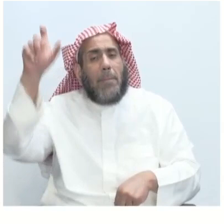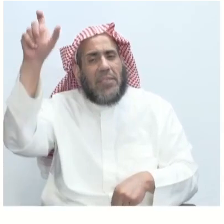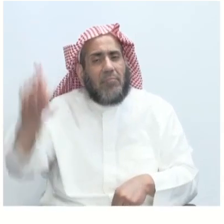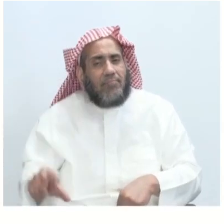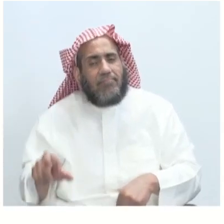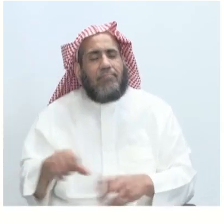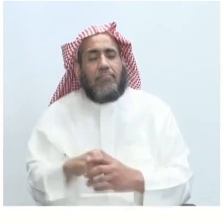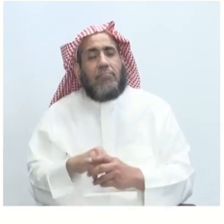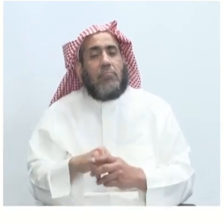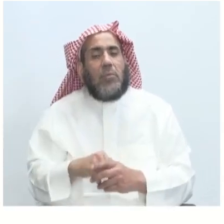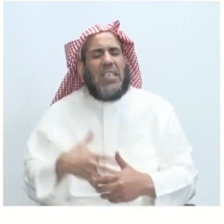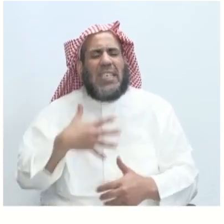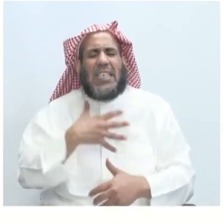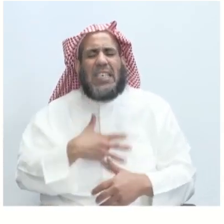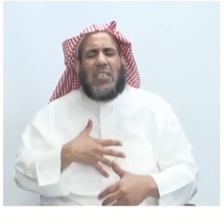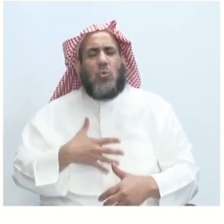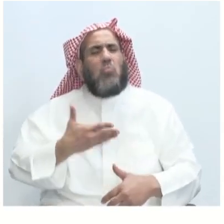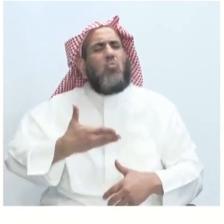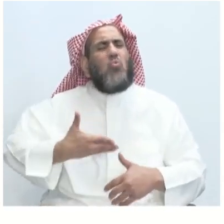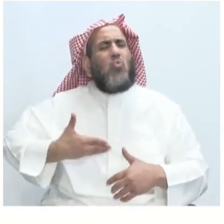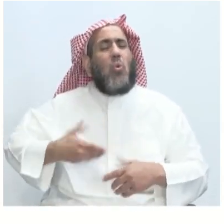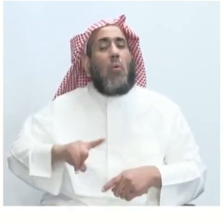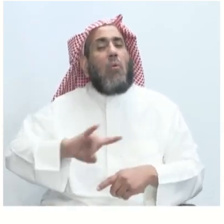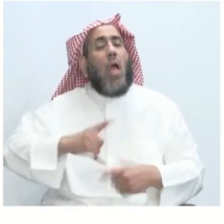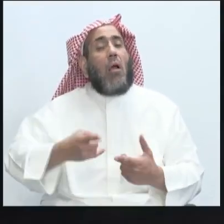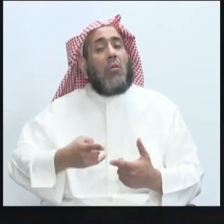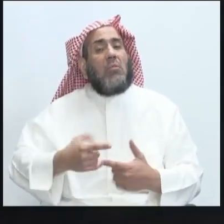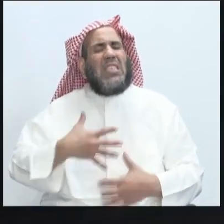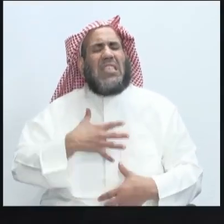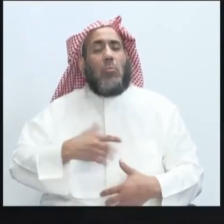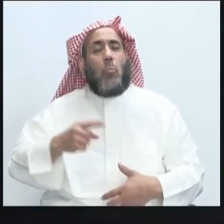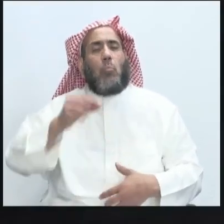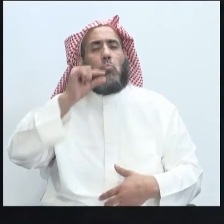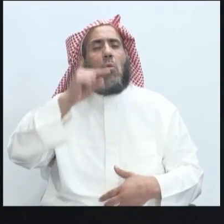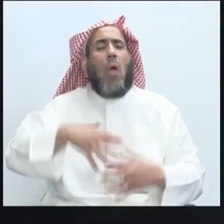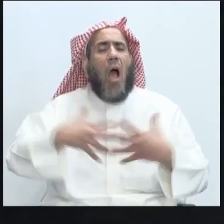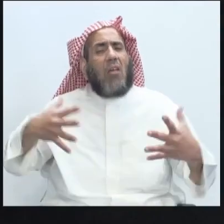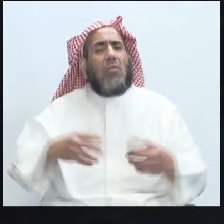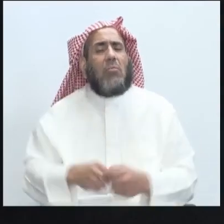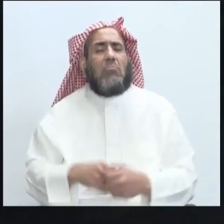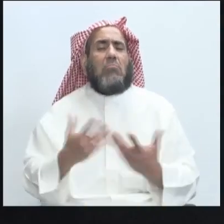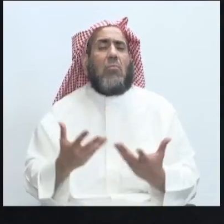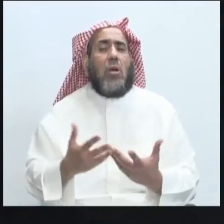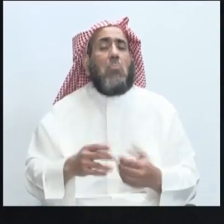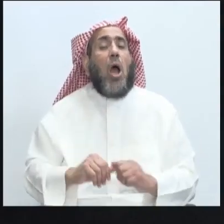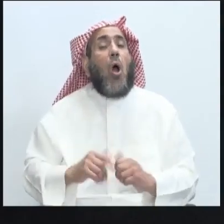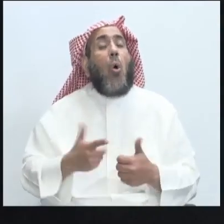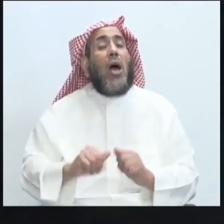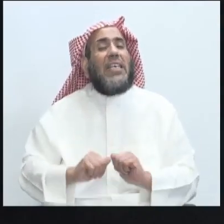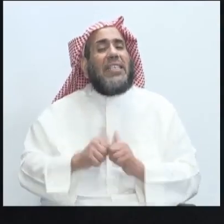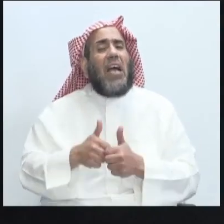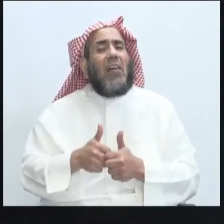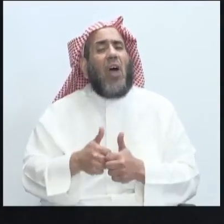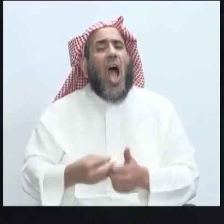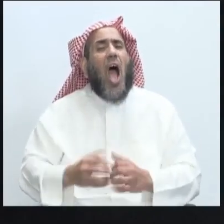محمد يشعر بالجوع ولكن يشعر بالعطش اكثر ما هو الدافع الذي